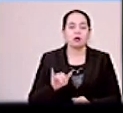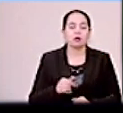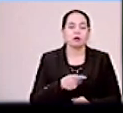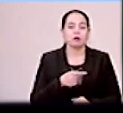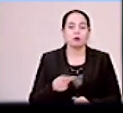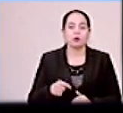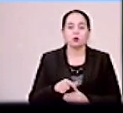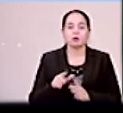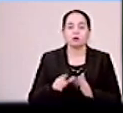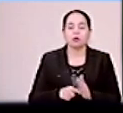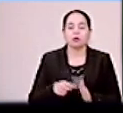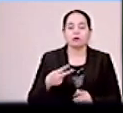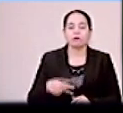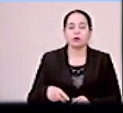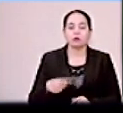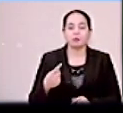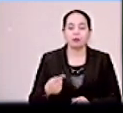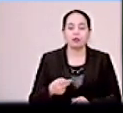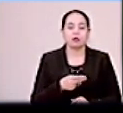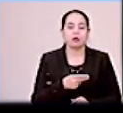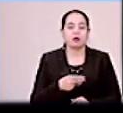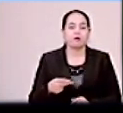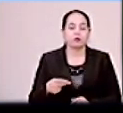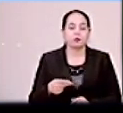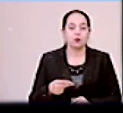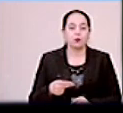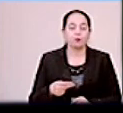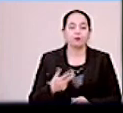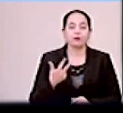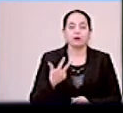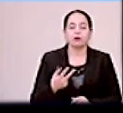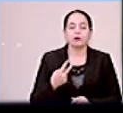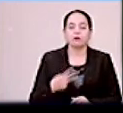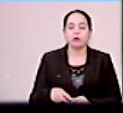минус 17 21 равно 3